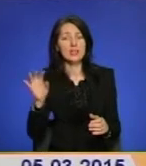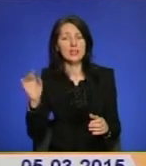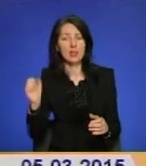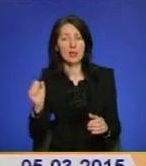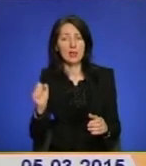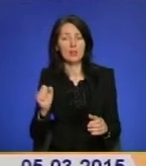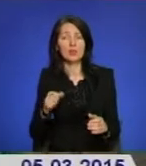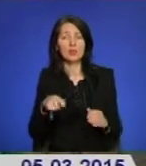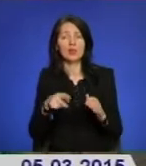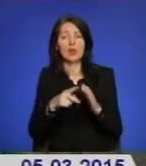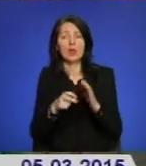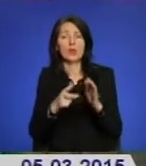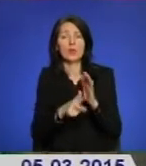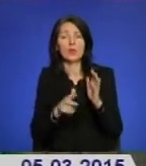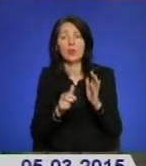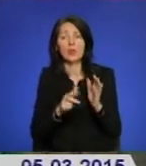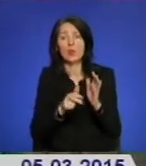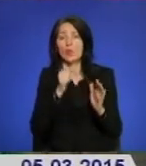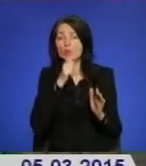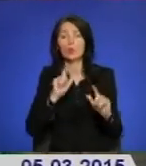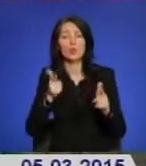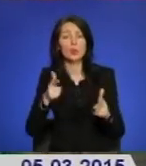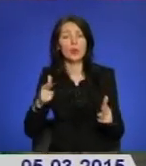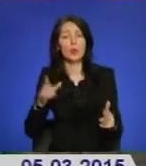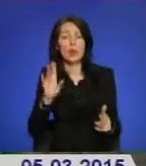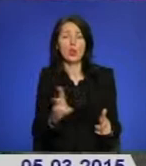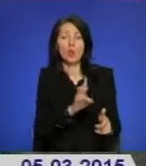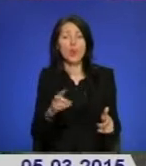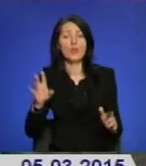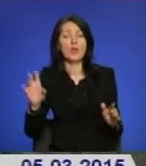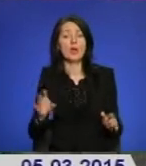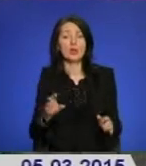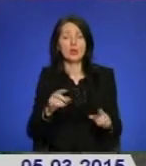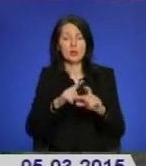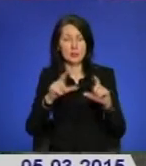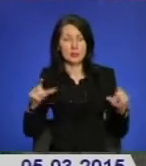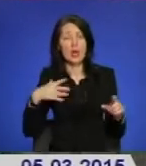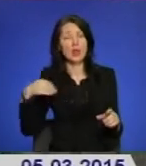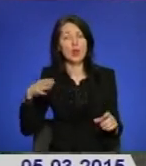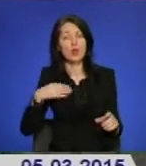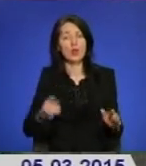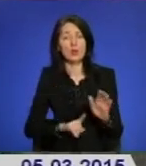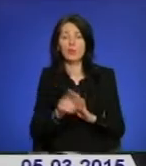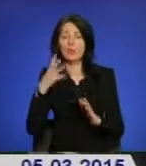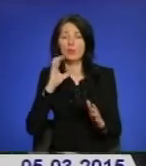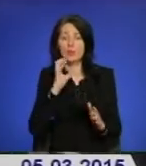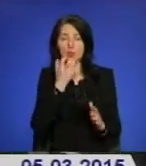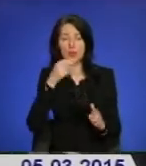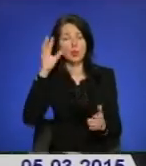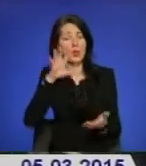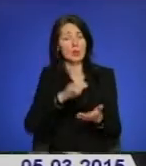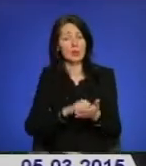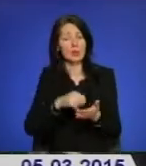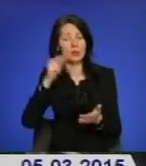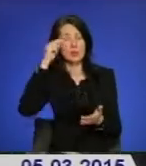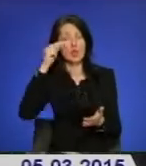вступив до духовної семінарії у Львові тут він починав серйозно займатися музикою опанував техніку гри на гітарі